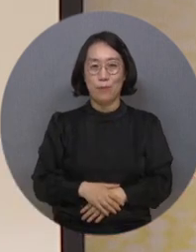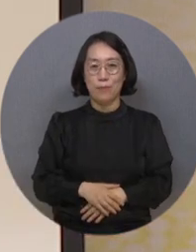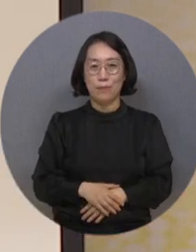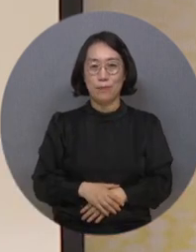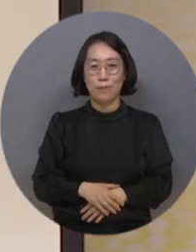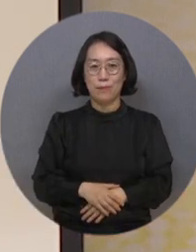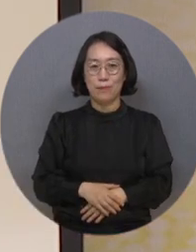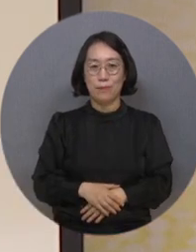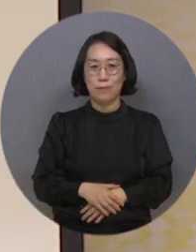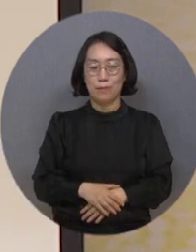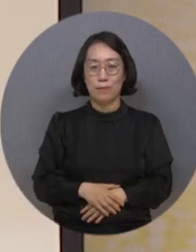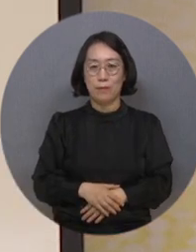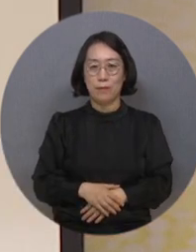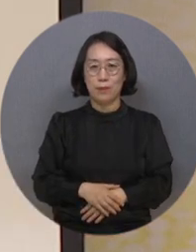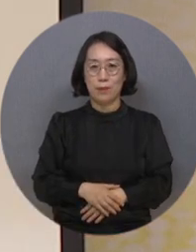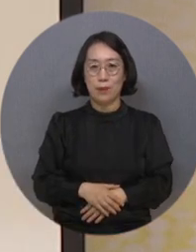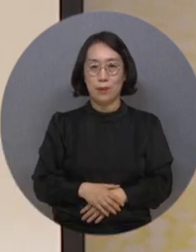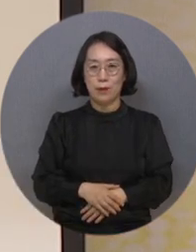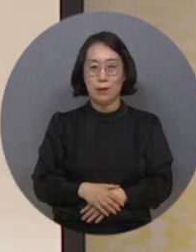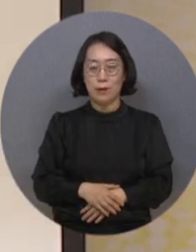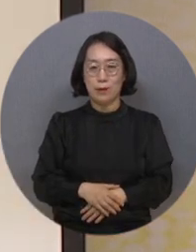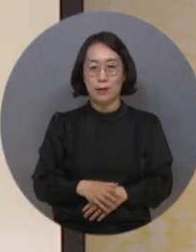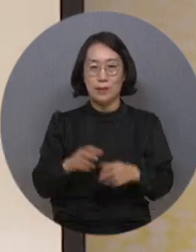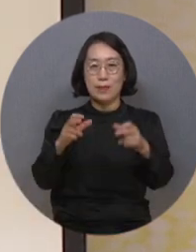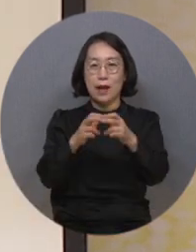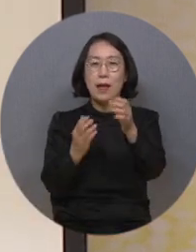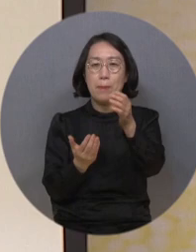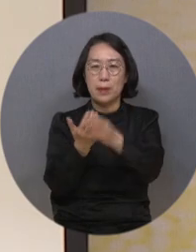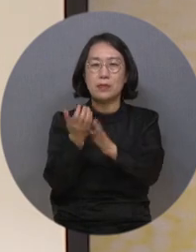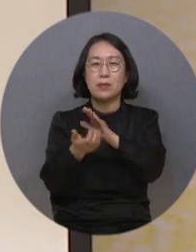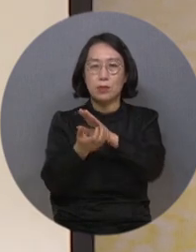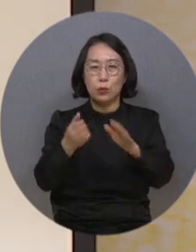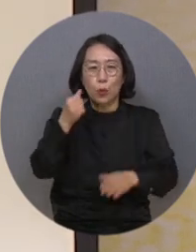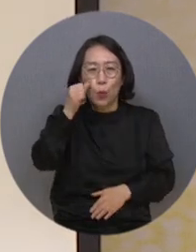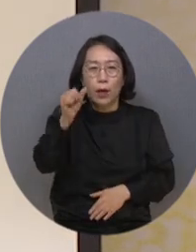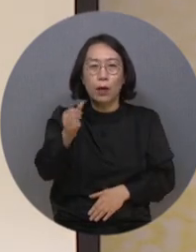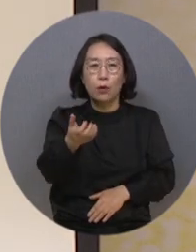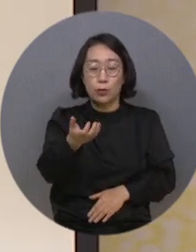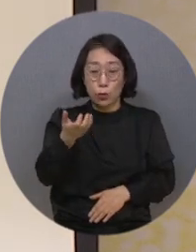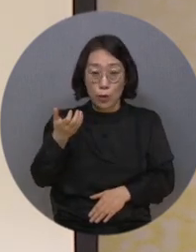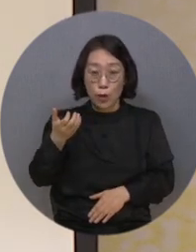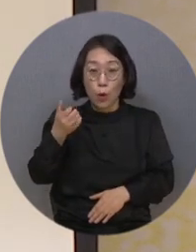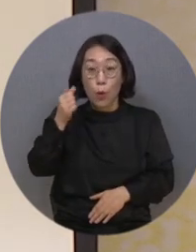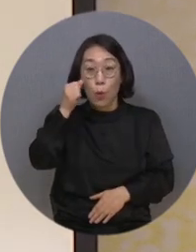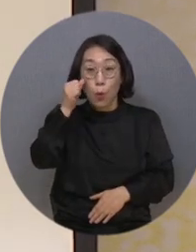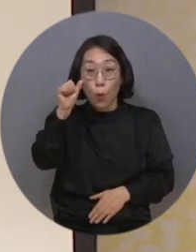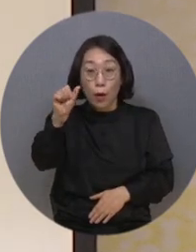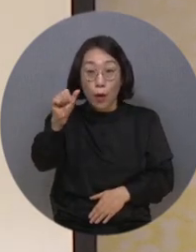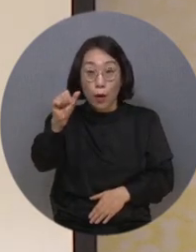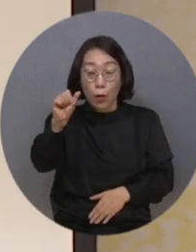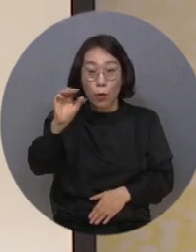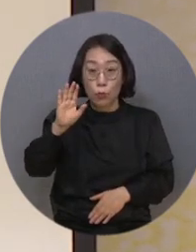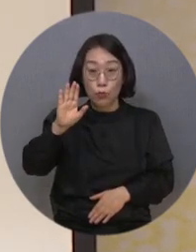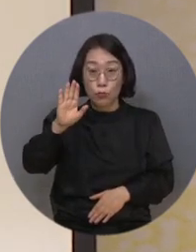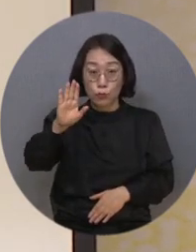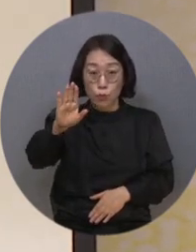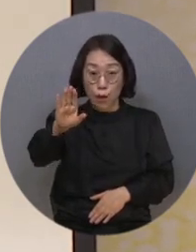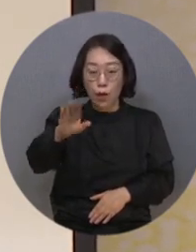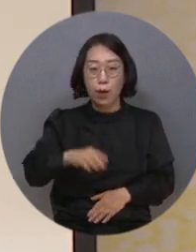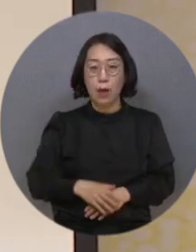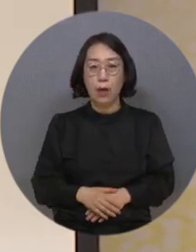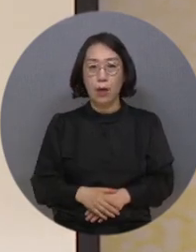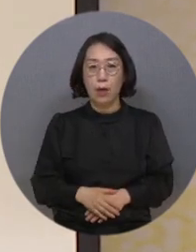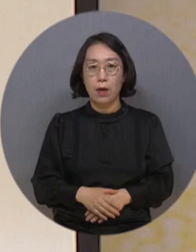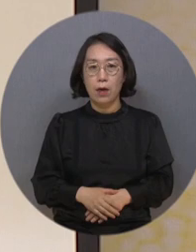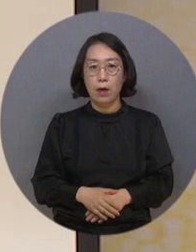다치기 전에. 그죠? 예. 그러고 난 다음에 5개월이 됐어요. 다치고 5개월이 되고